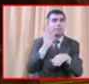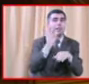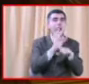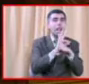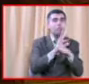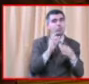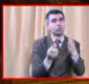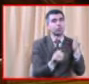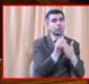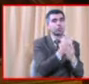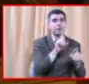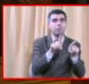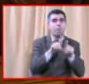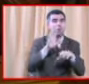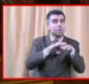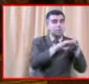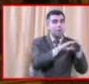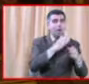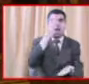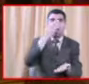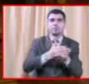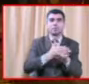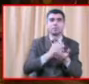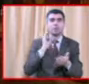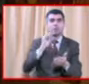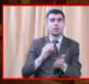شيء، لأن الاحتياط راه ما كاينش أكثر منه. وشكرا.